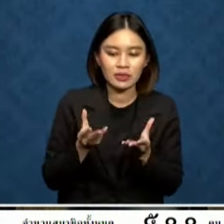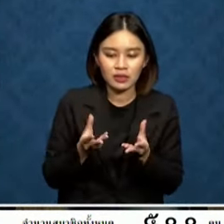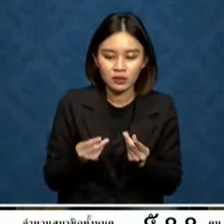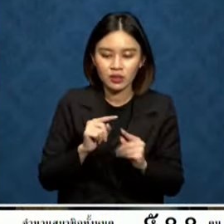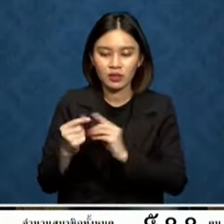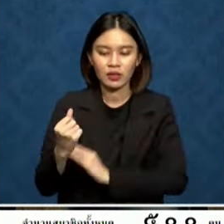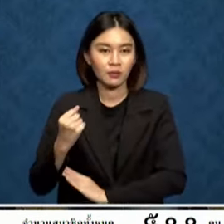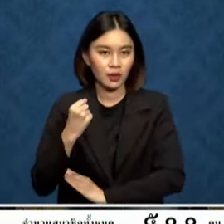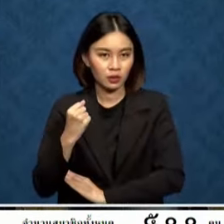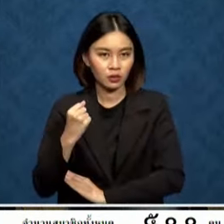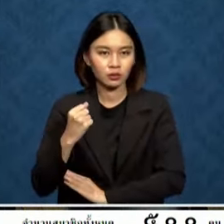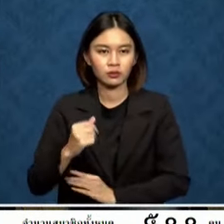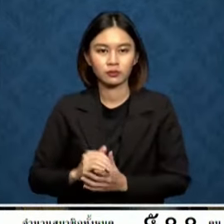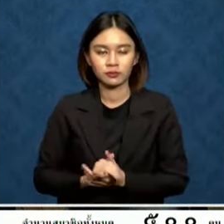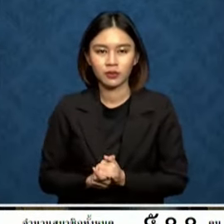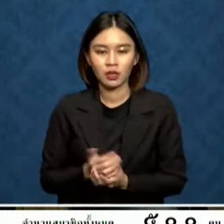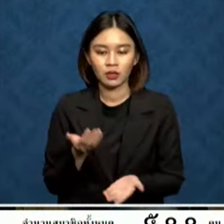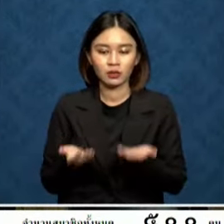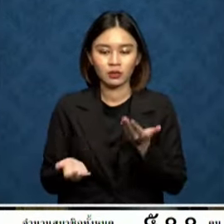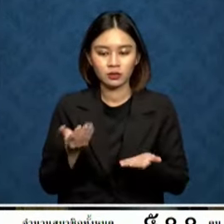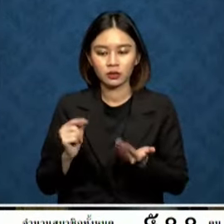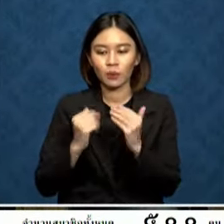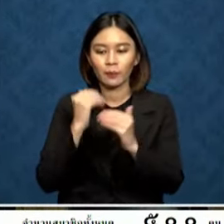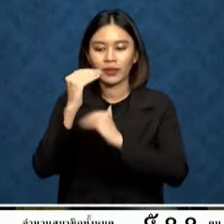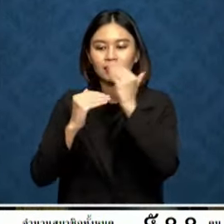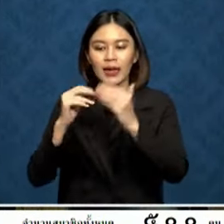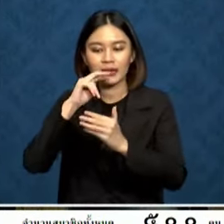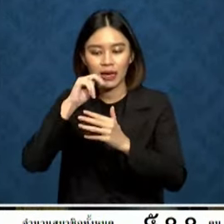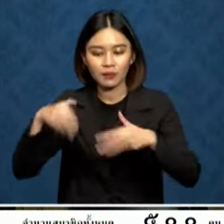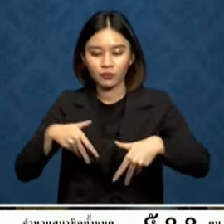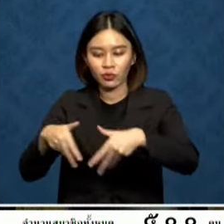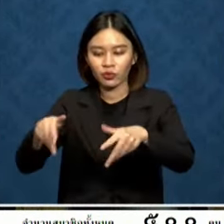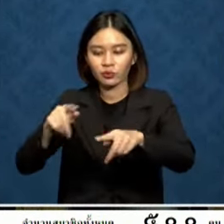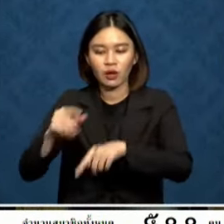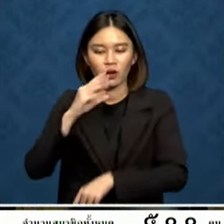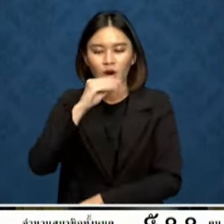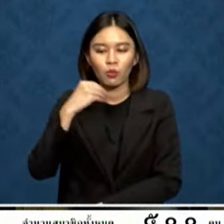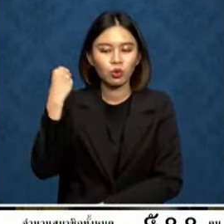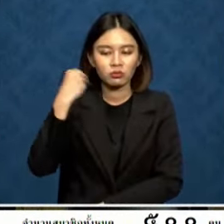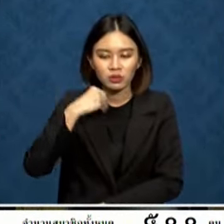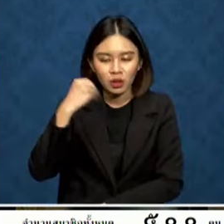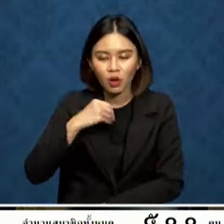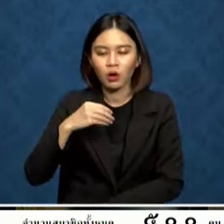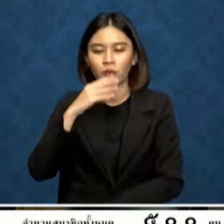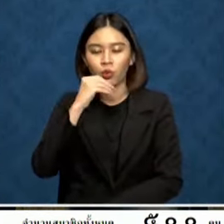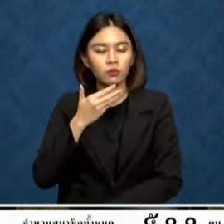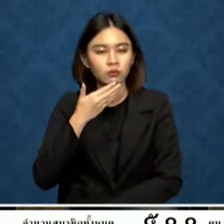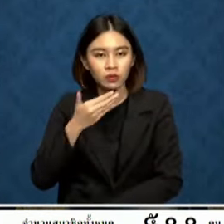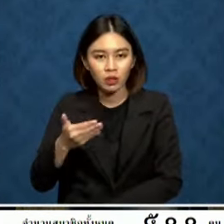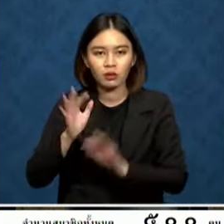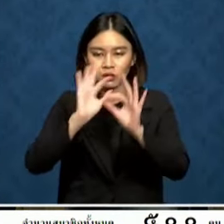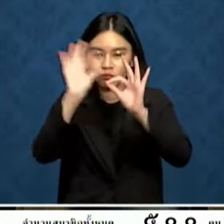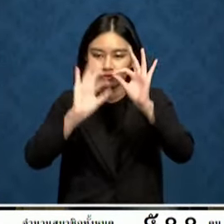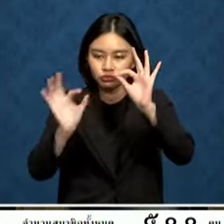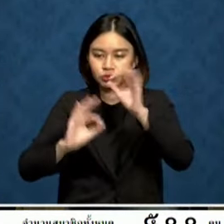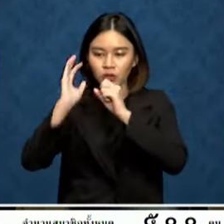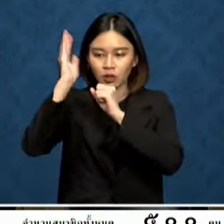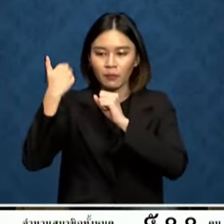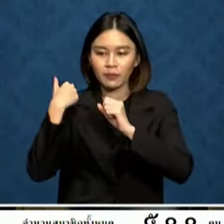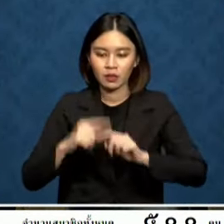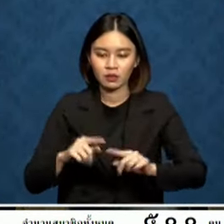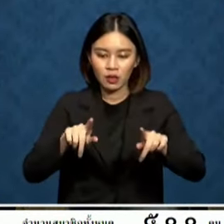มั่นคงหรือการพัฒนาแหลกน้ำก็พูดตลอดครับอยู่ในคำลแนายกก็มีครับแต่คำตอบ